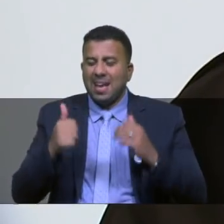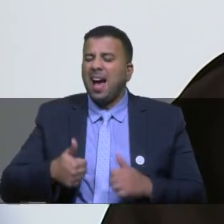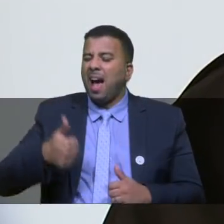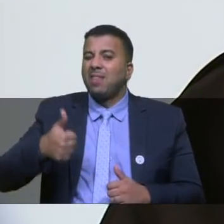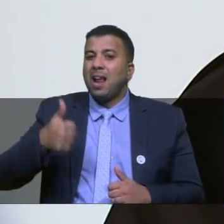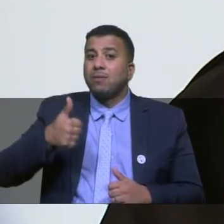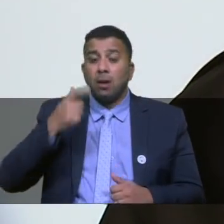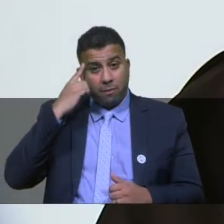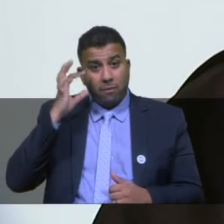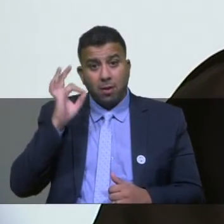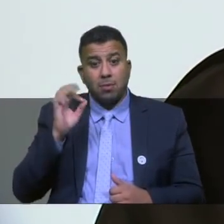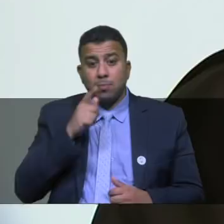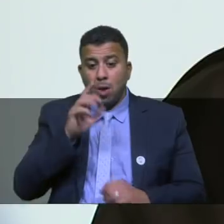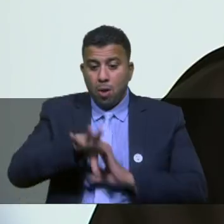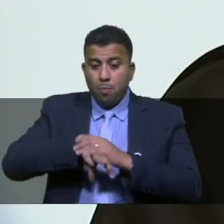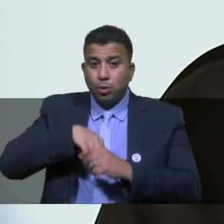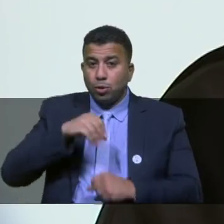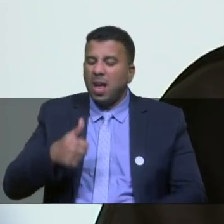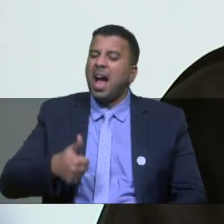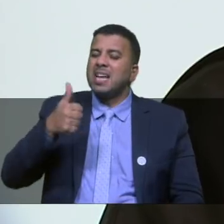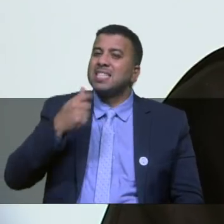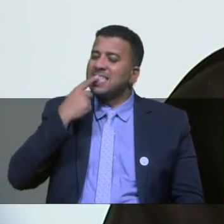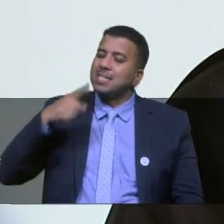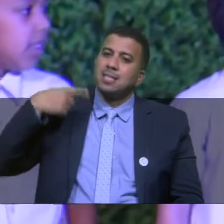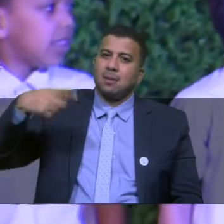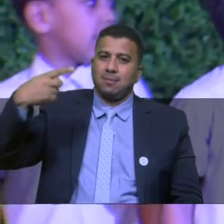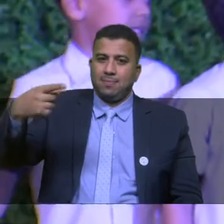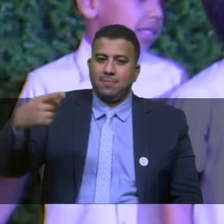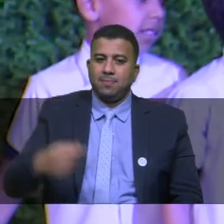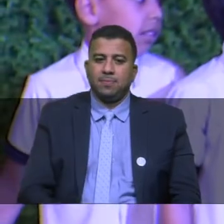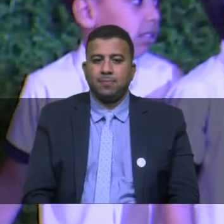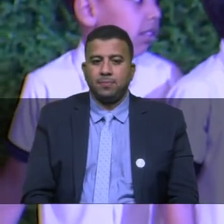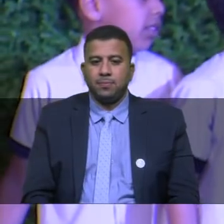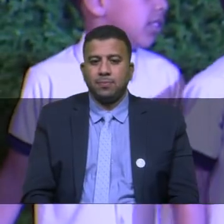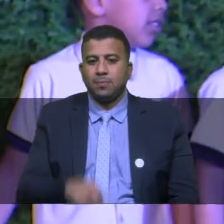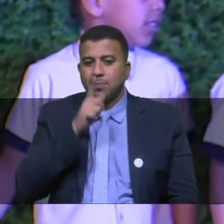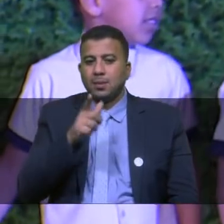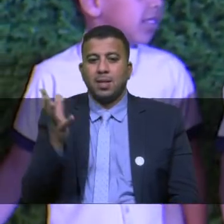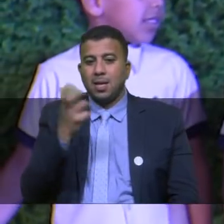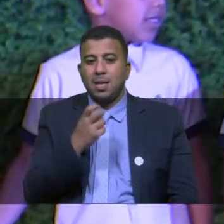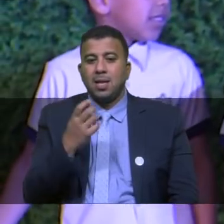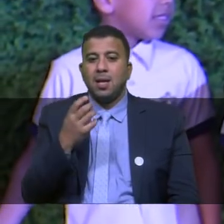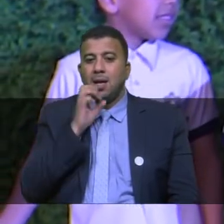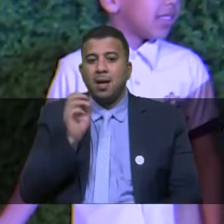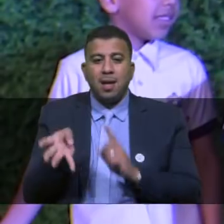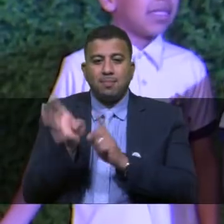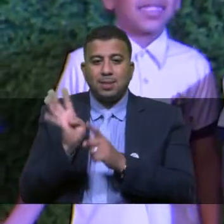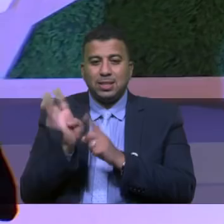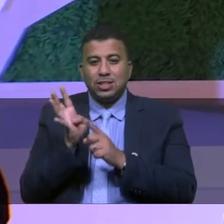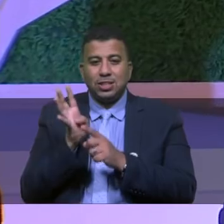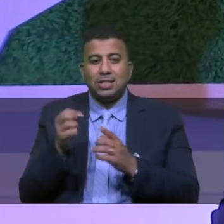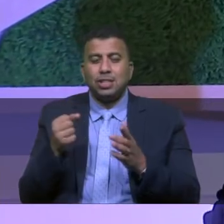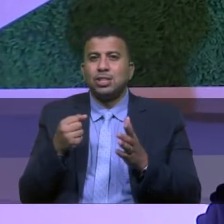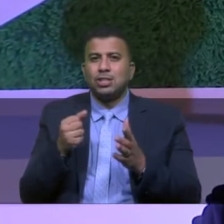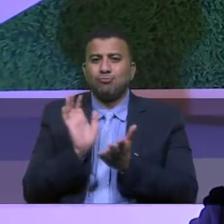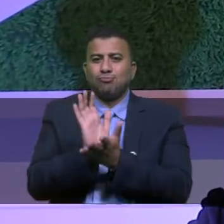ومن قدراتهم عشان ان تكون مشاريعهم احسن حق السنوات الجايه. وتم توزيع 14 جائزة تحت 6 فئات،